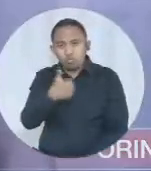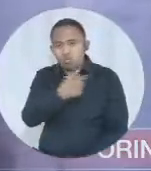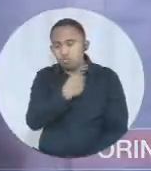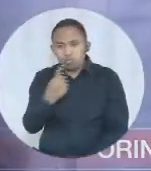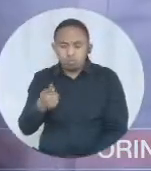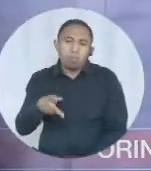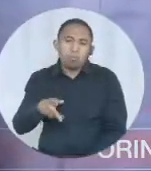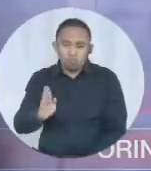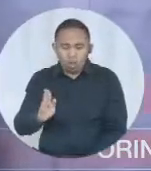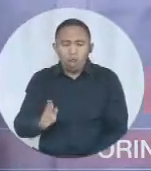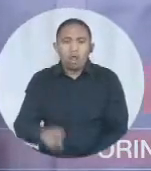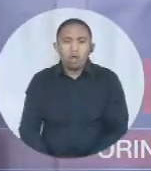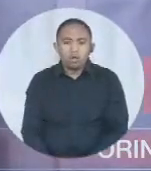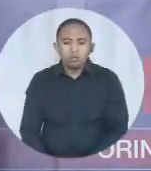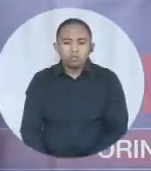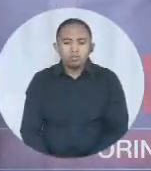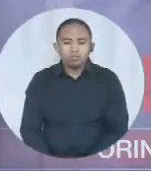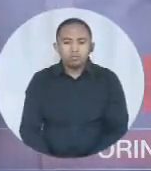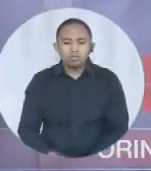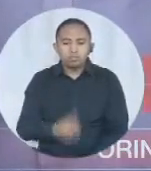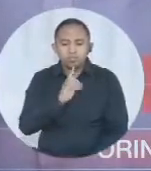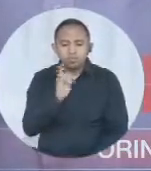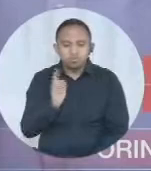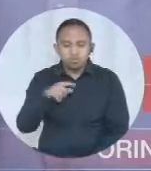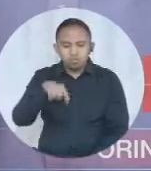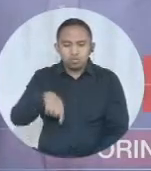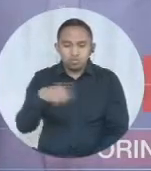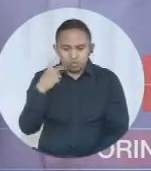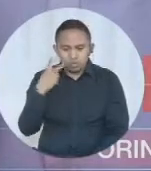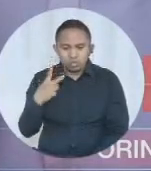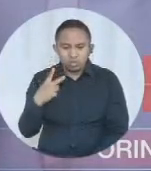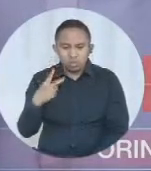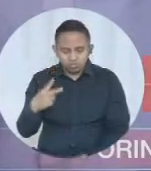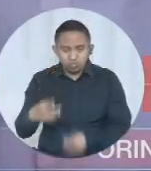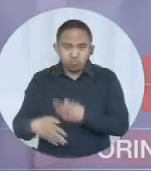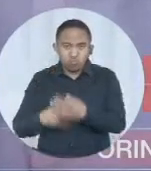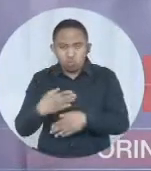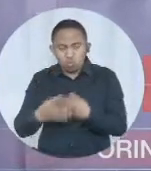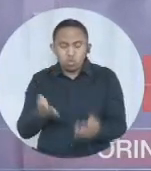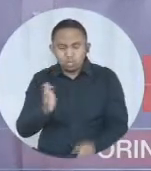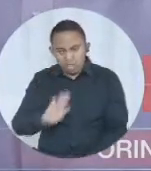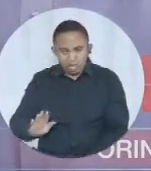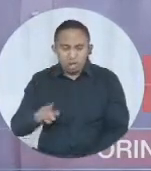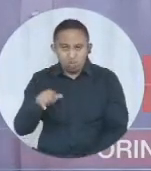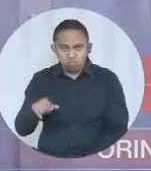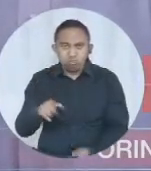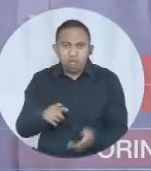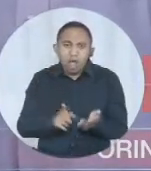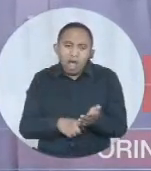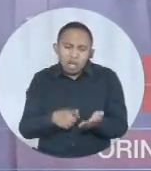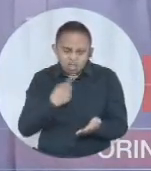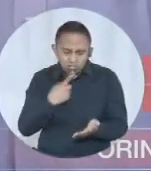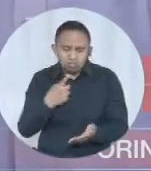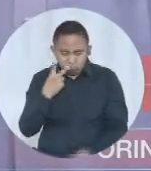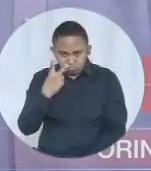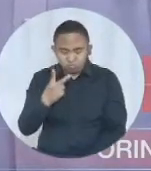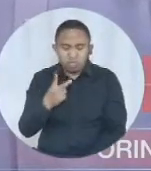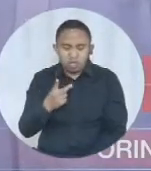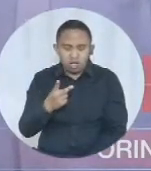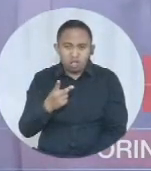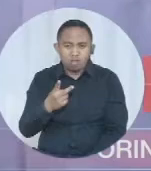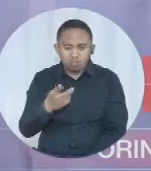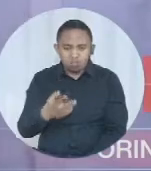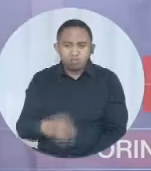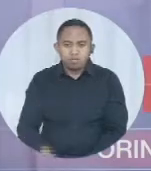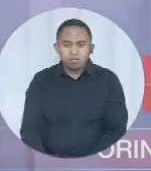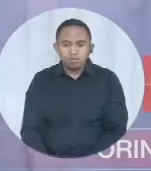Hita zany amin'izao fotoana izao fa dia mandeha tsara mihitsiny vita ny essai izy ity moa dia fantatrareo fa ny